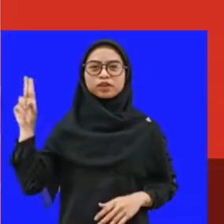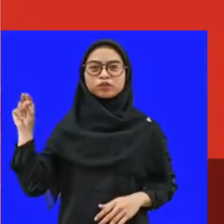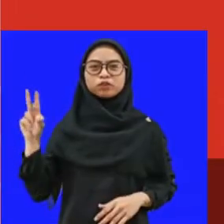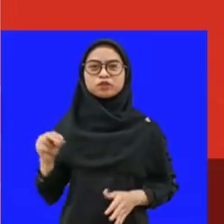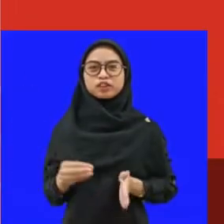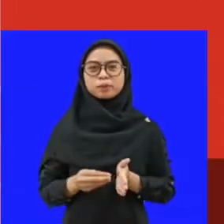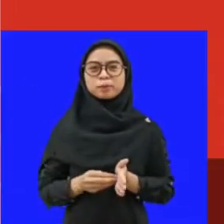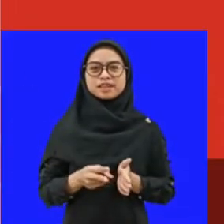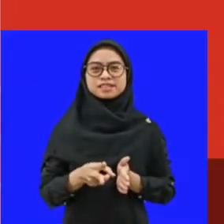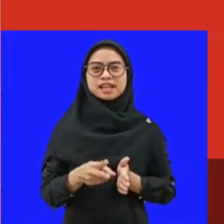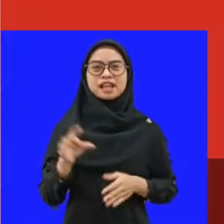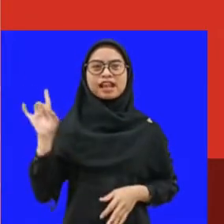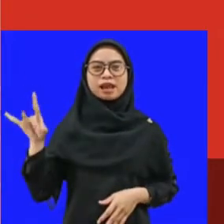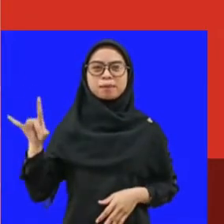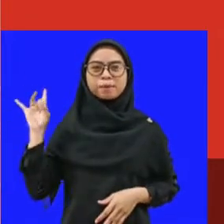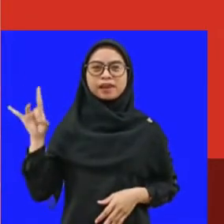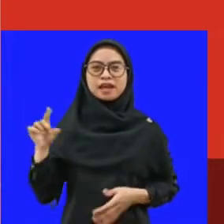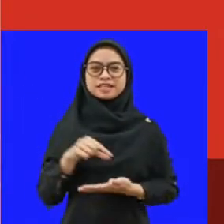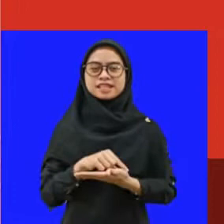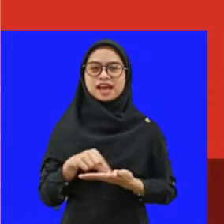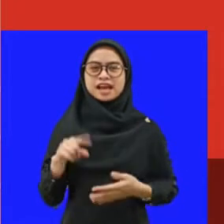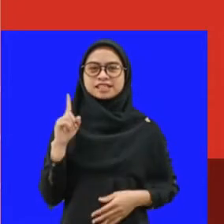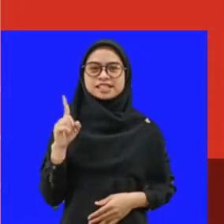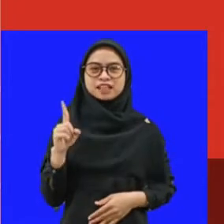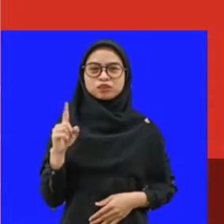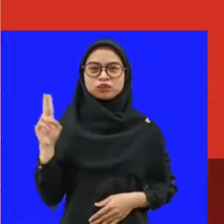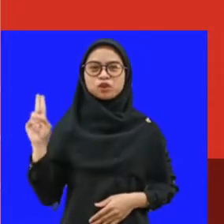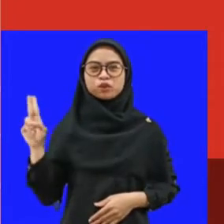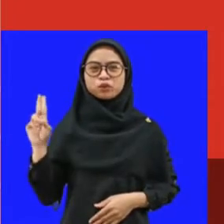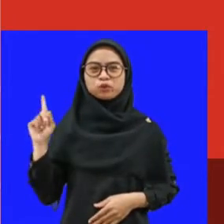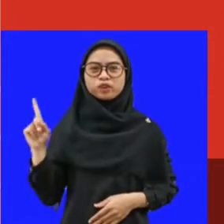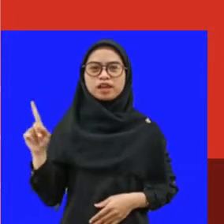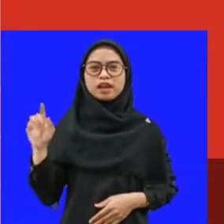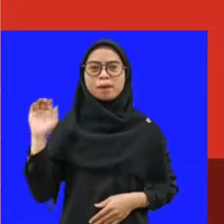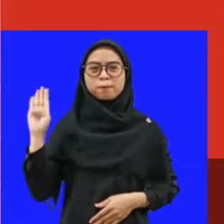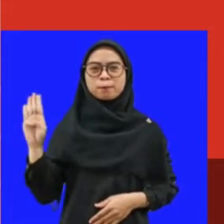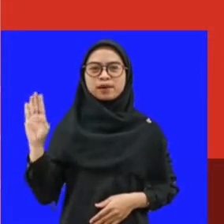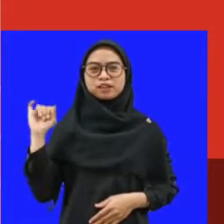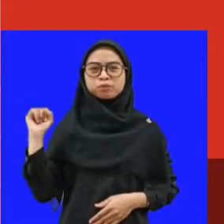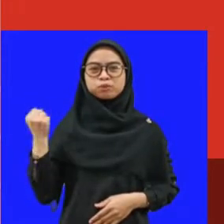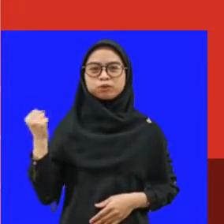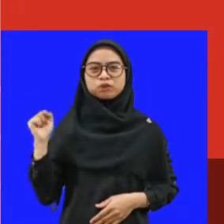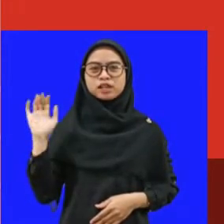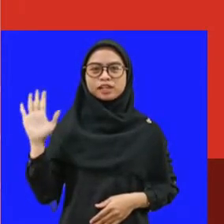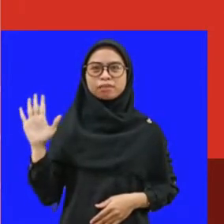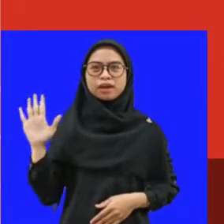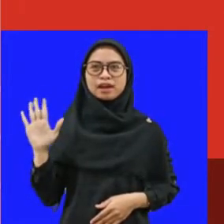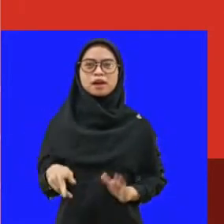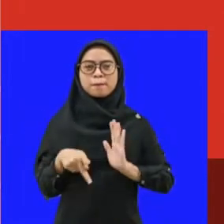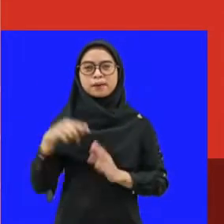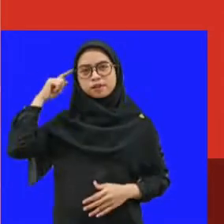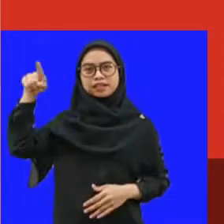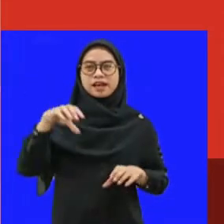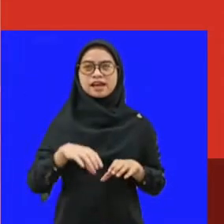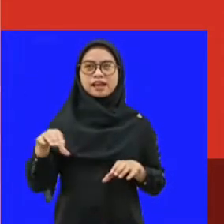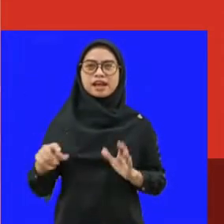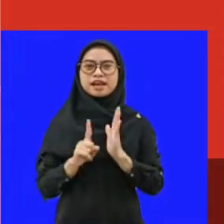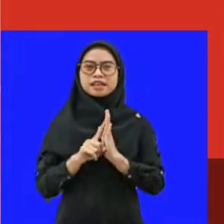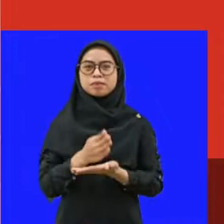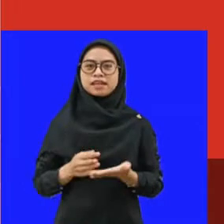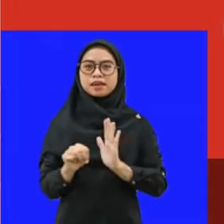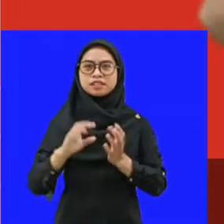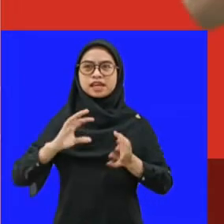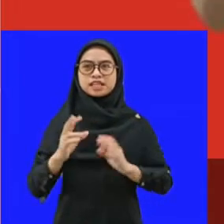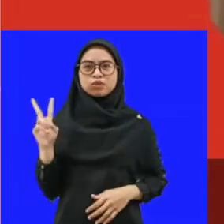Menurut Pasal 18 Ayat 1 Undang-Undang Dasar Negara Republik Indonesia tahun 1945, pemerintah